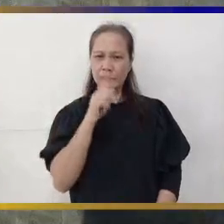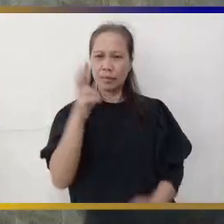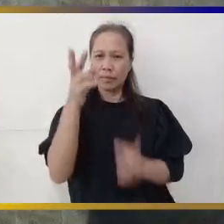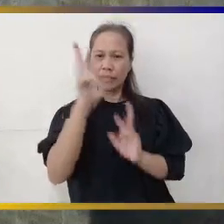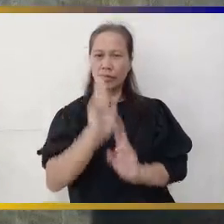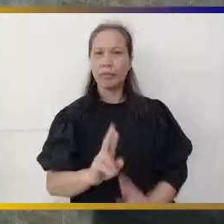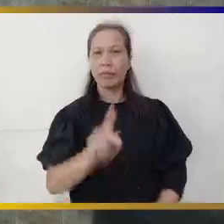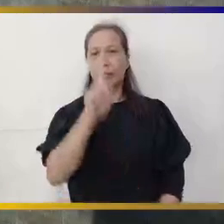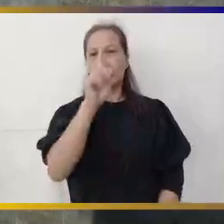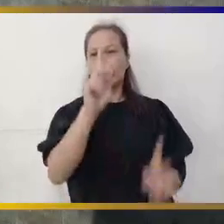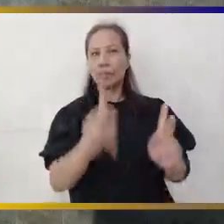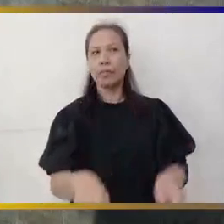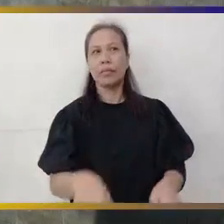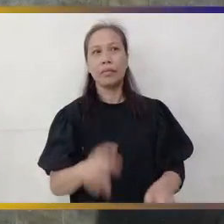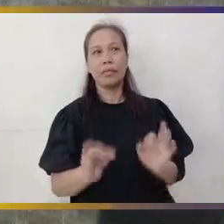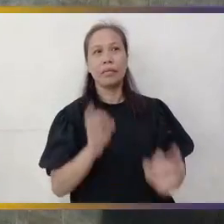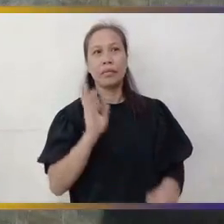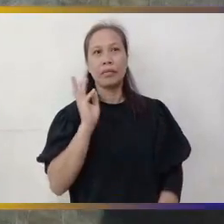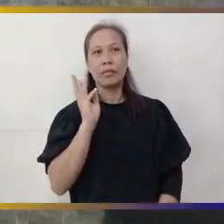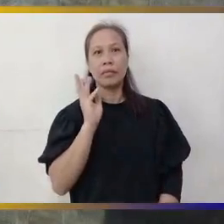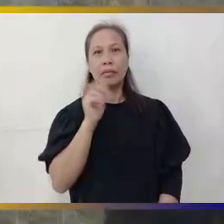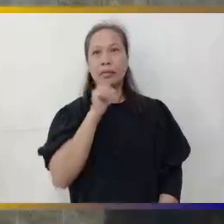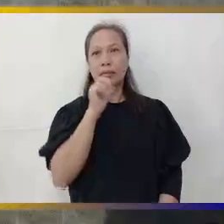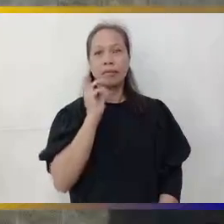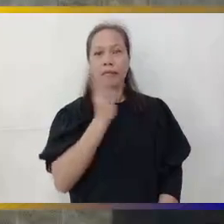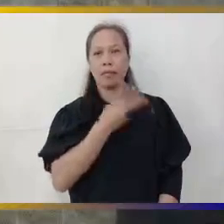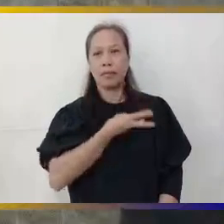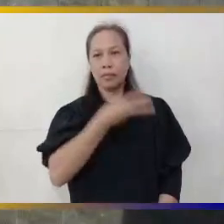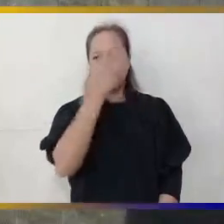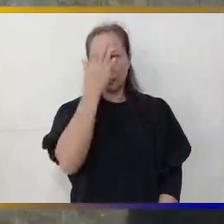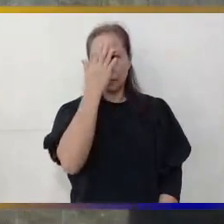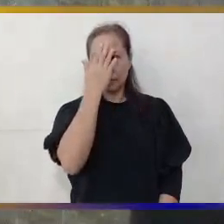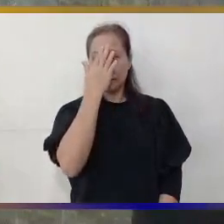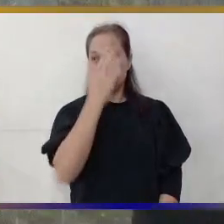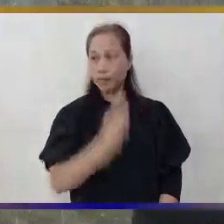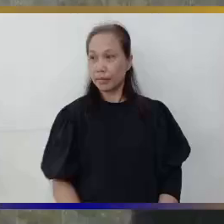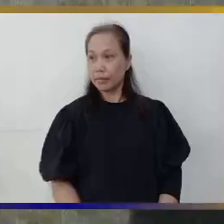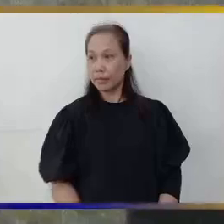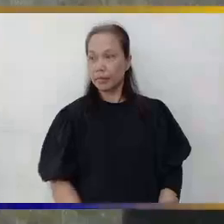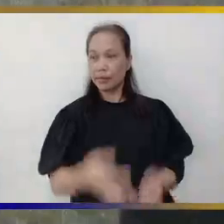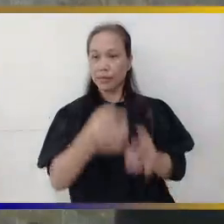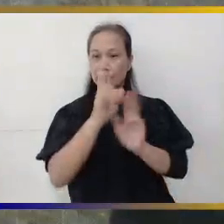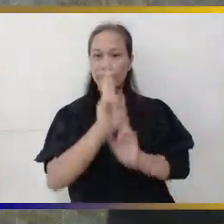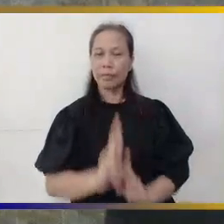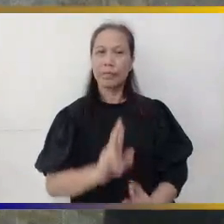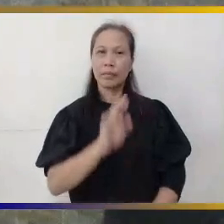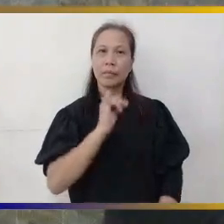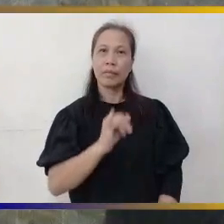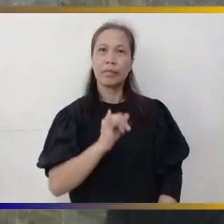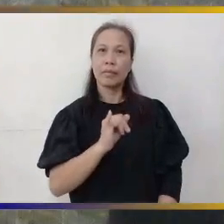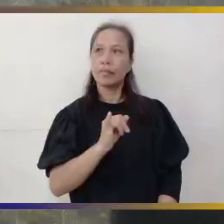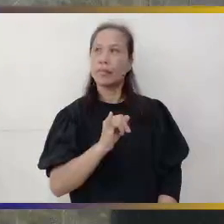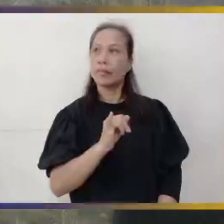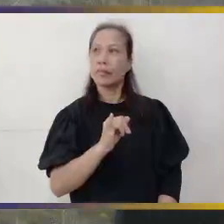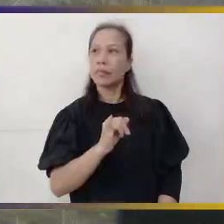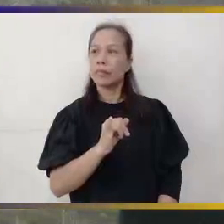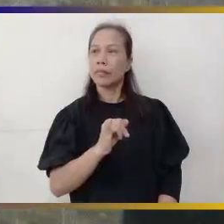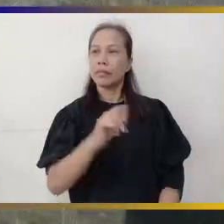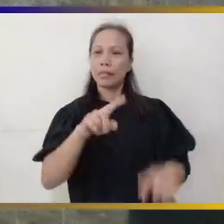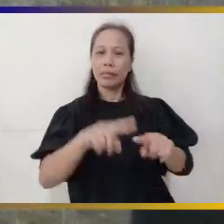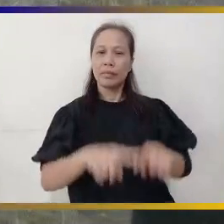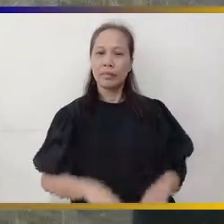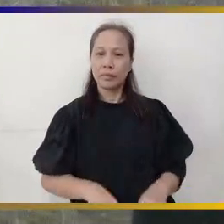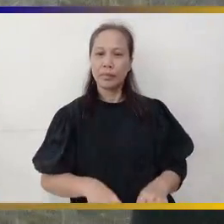persona kung hindi mo siya kilala So In other words ang pagrespeto natin sa isang tao Depende sa